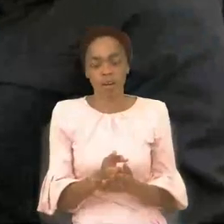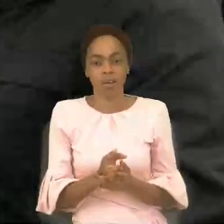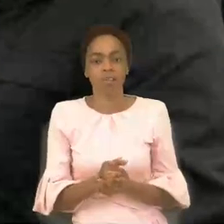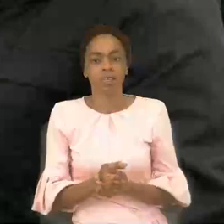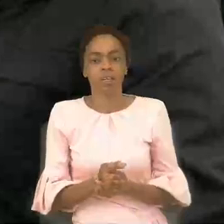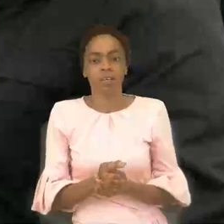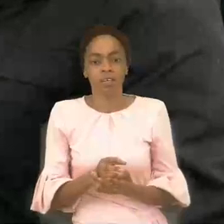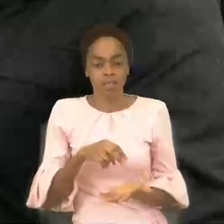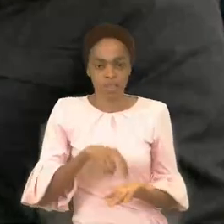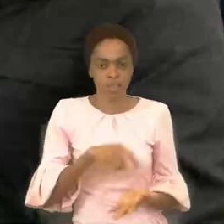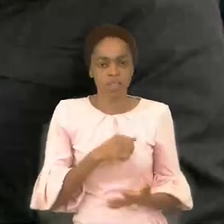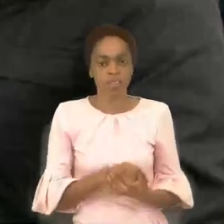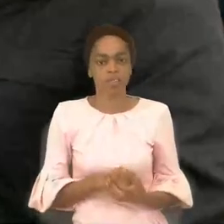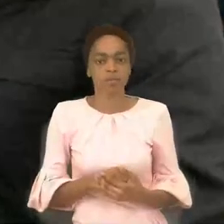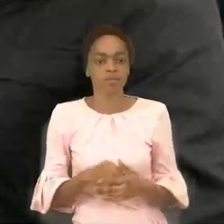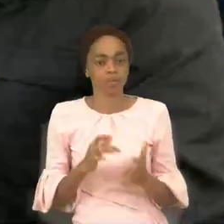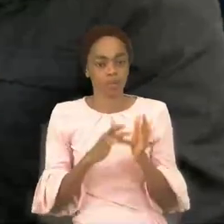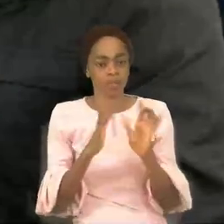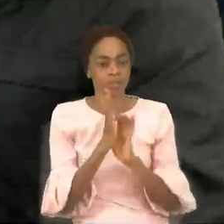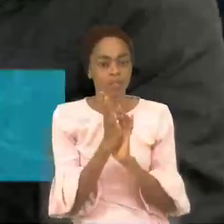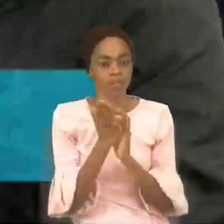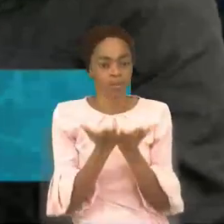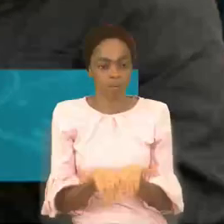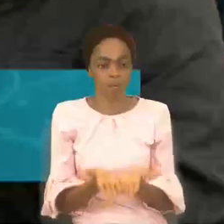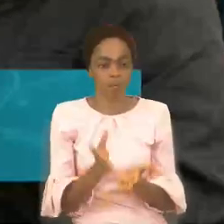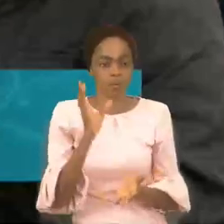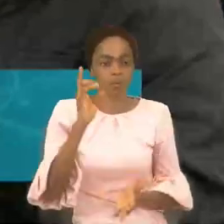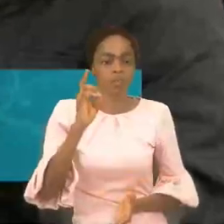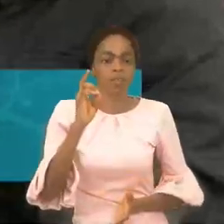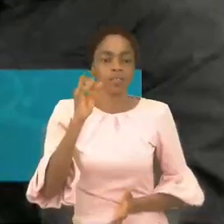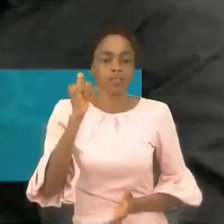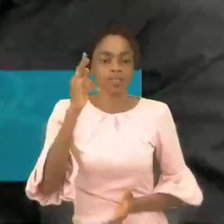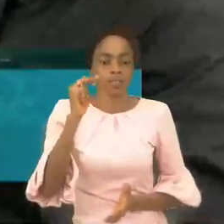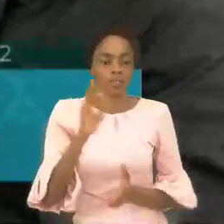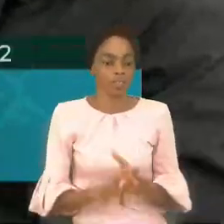la bonne constitution. Daniel, chapitre 3, 17.